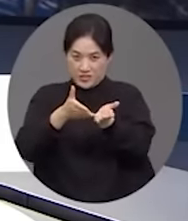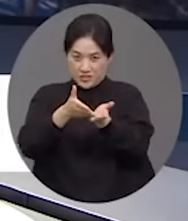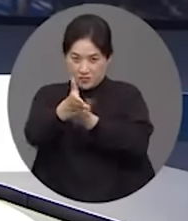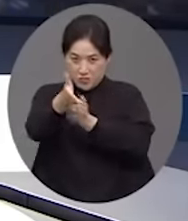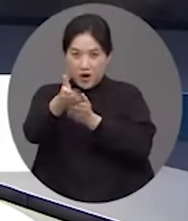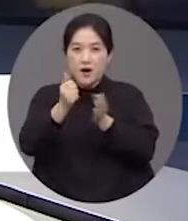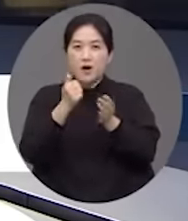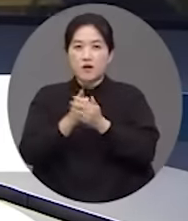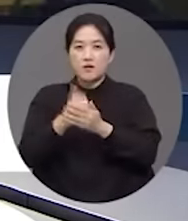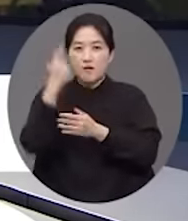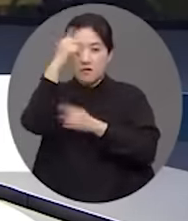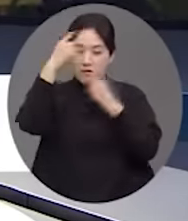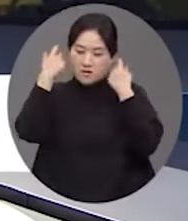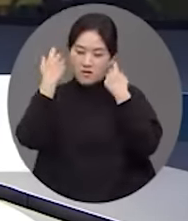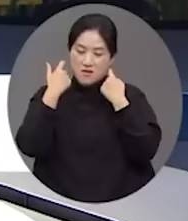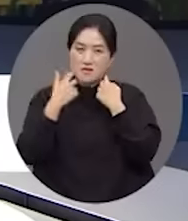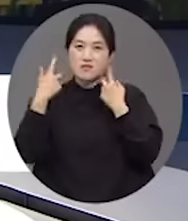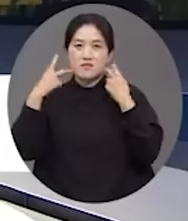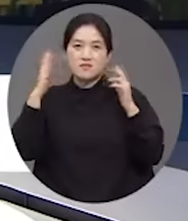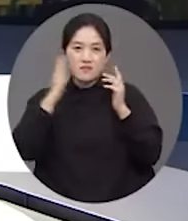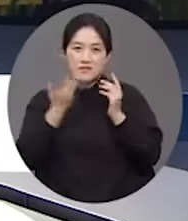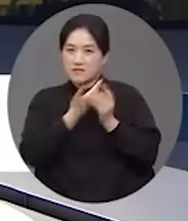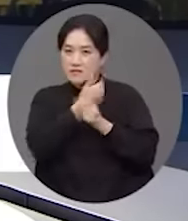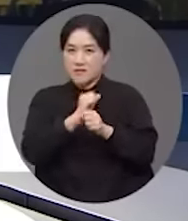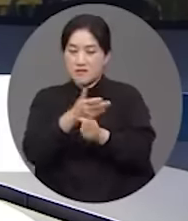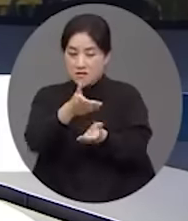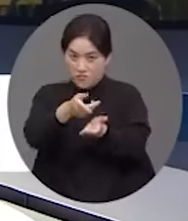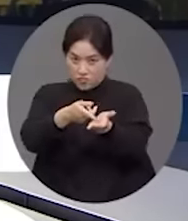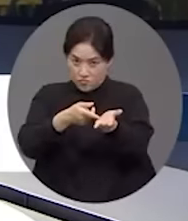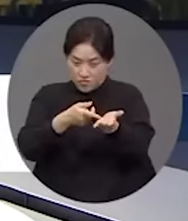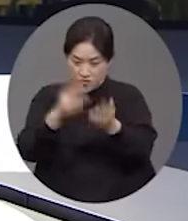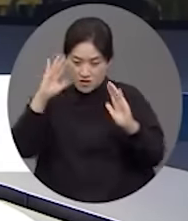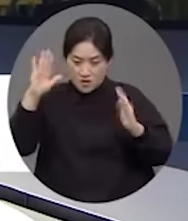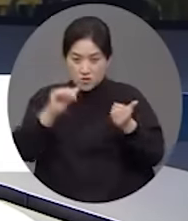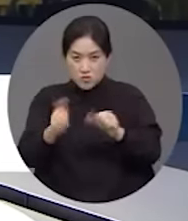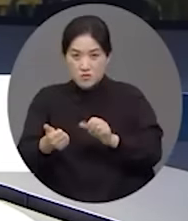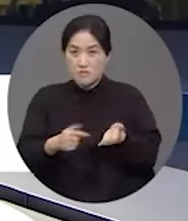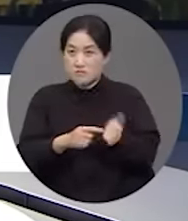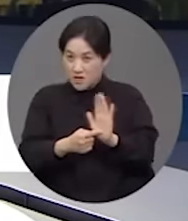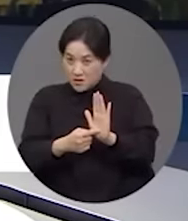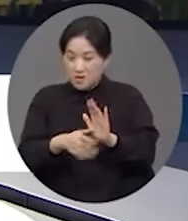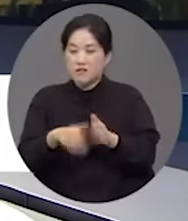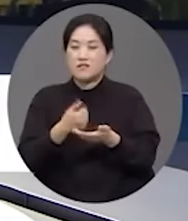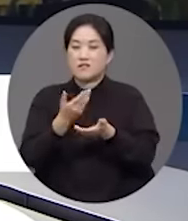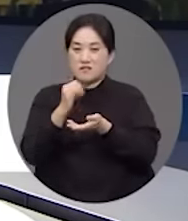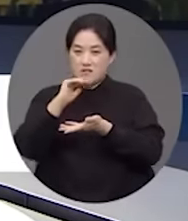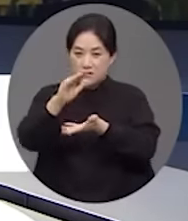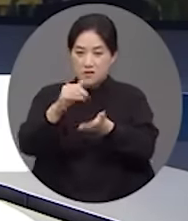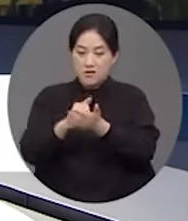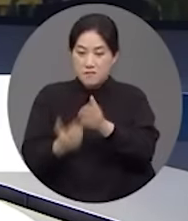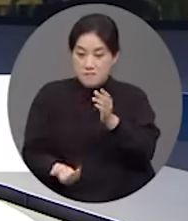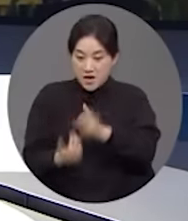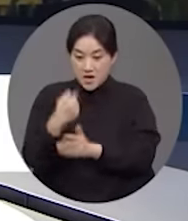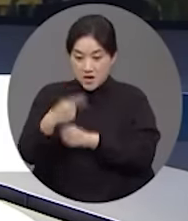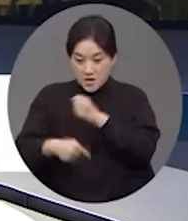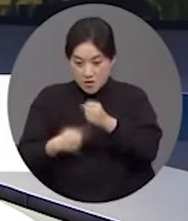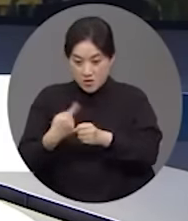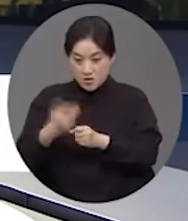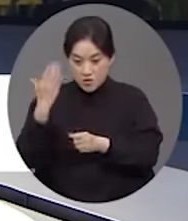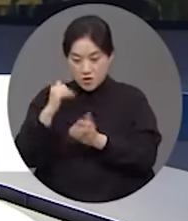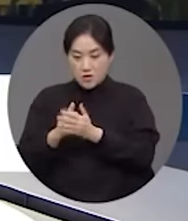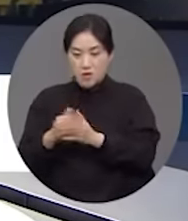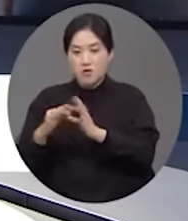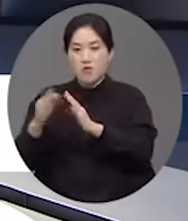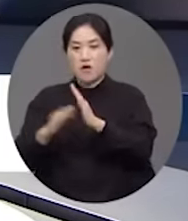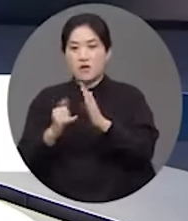받던 20대 대학생이 숨진 사고를 전해드린 바 있는데요. 사건이 발생한 지 1년이 지난 최근에서야 유족들이